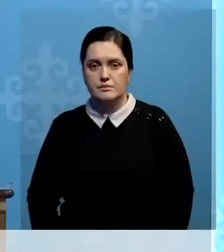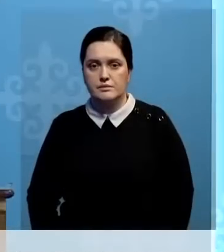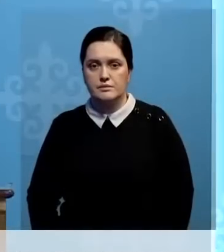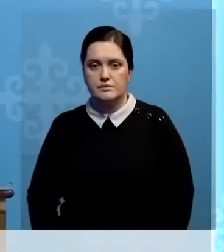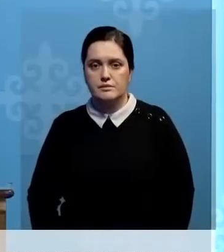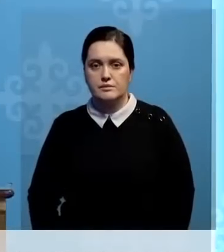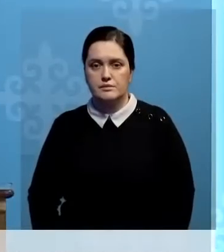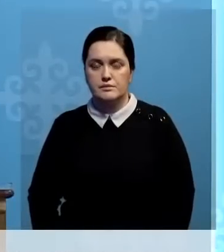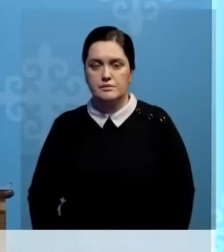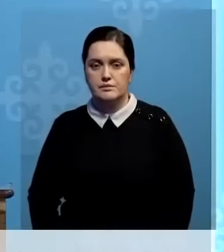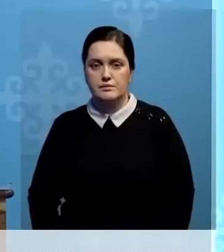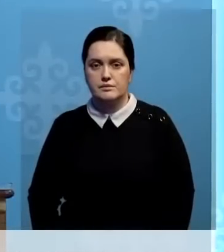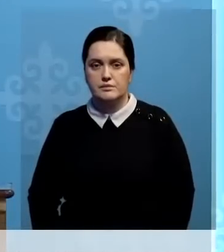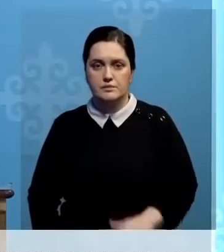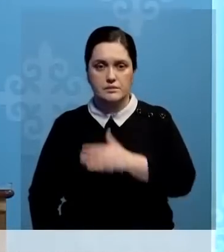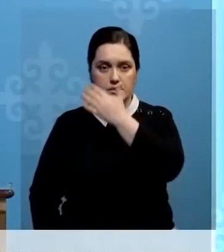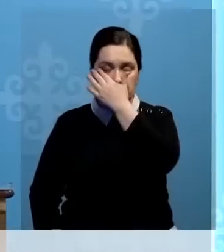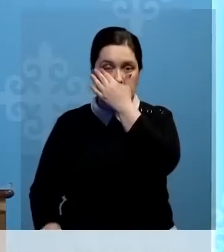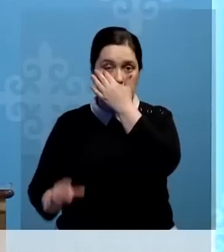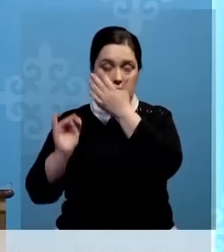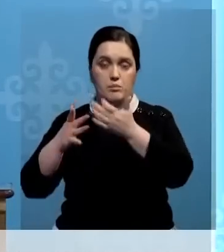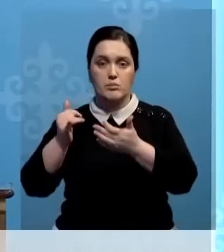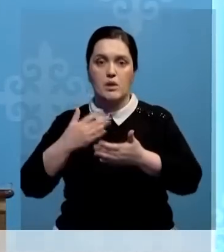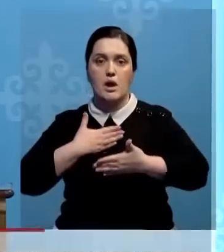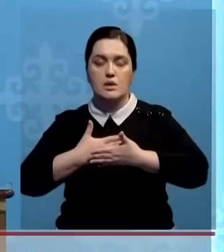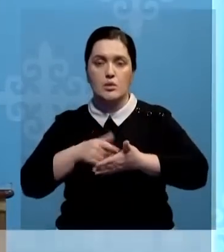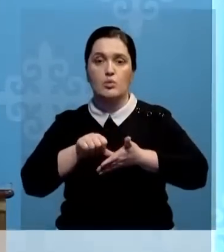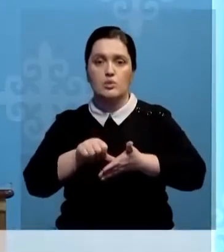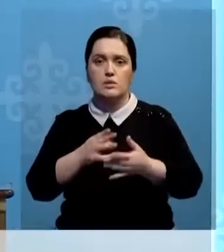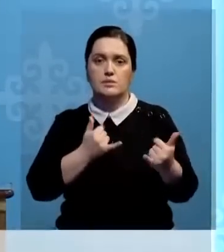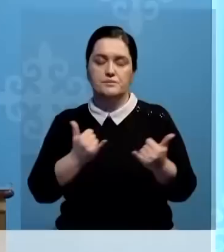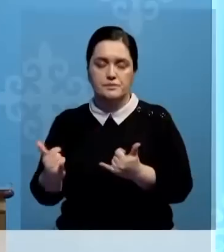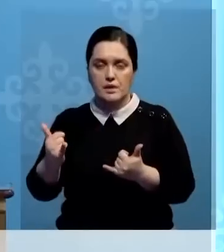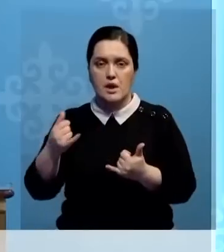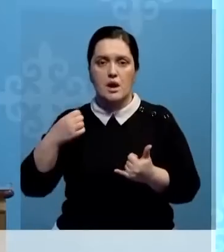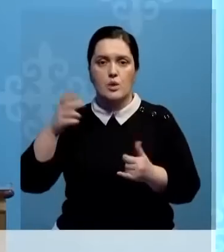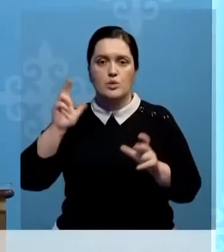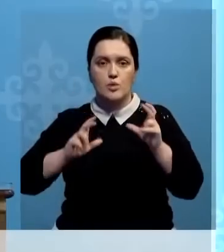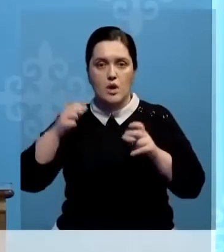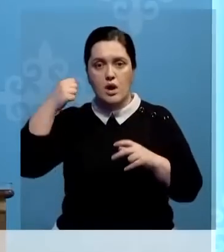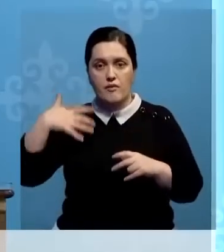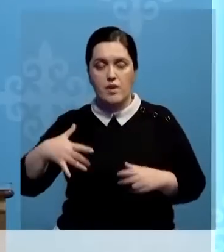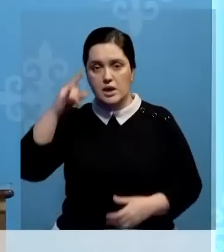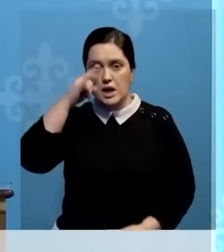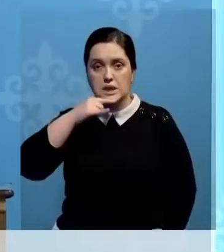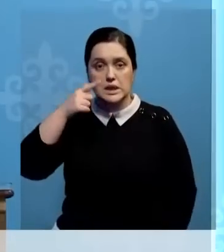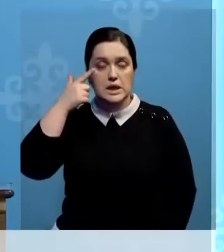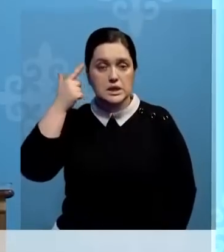Подтверждено, что отечественные вузы продолжат активное участие в образовательной программе для афганских студентов в Казахстане, Кыргызстане и